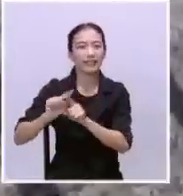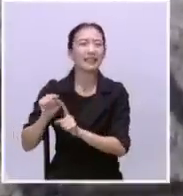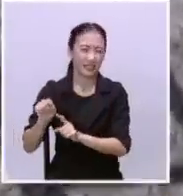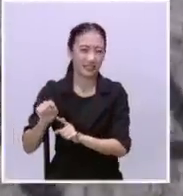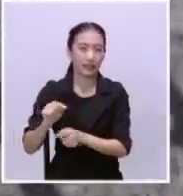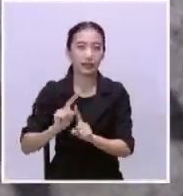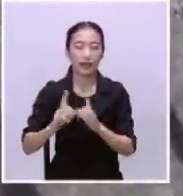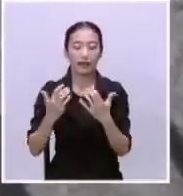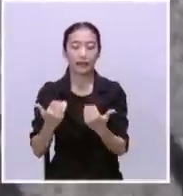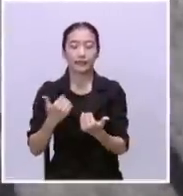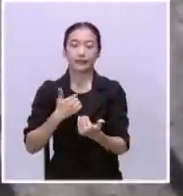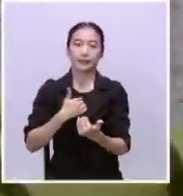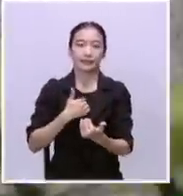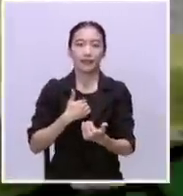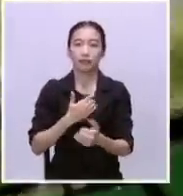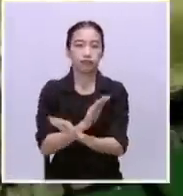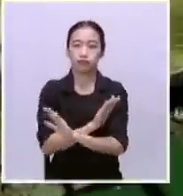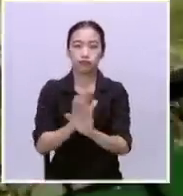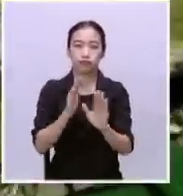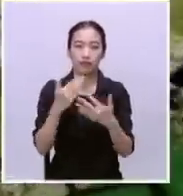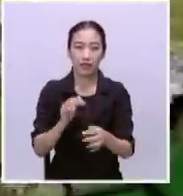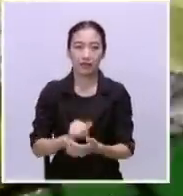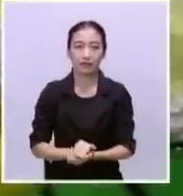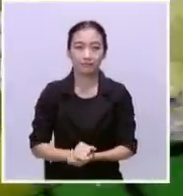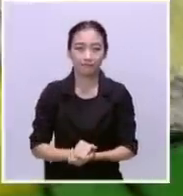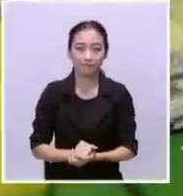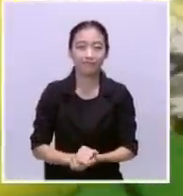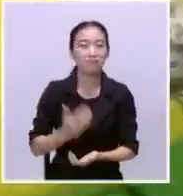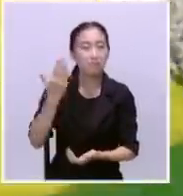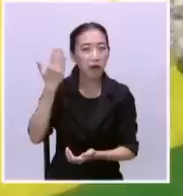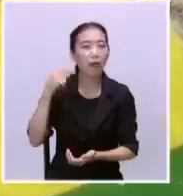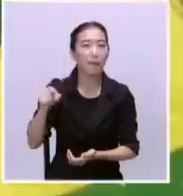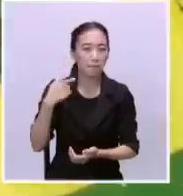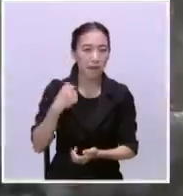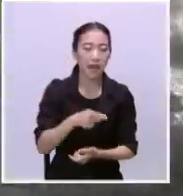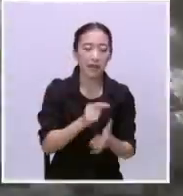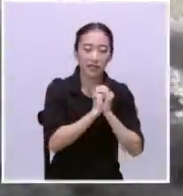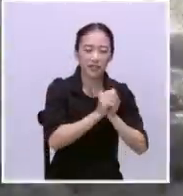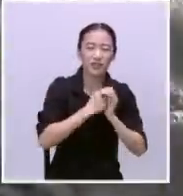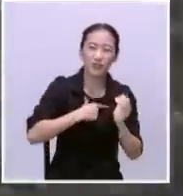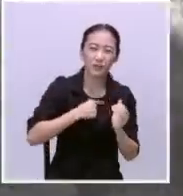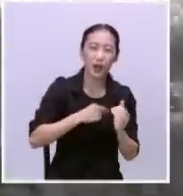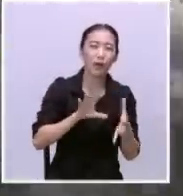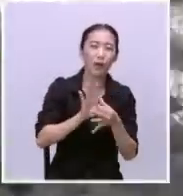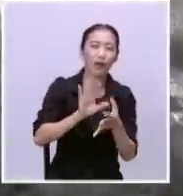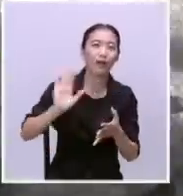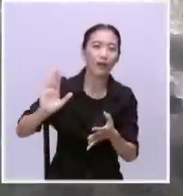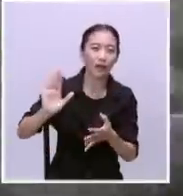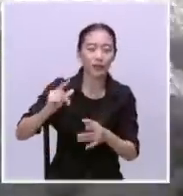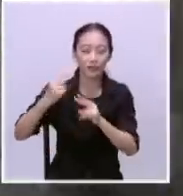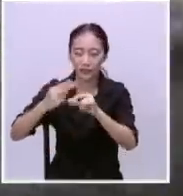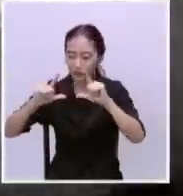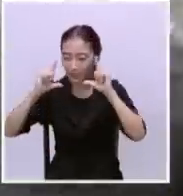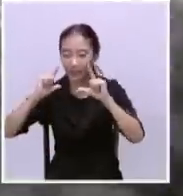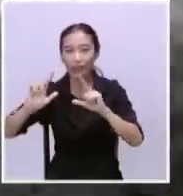ก็ถูกถอดออกจากเว็บไซต์อีคอมเมิร์ซของจีนด้วยเท่ากับว่าไม่สามารถเข้าไปต่อตลาดอีคอมเมิร์ซในจีนได้เลยนอกจากนี้ยังมีรายง